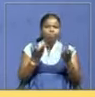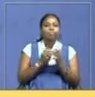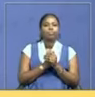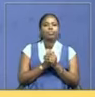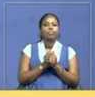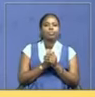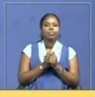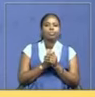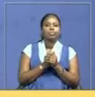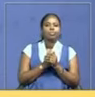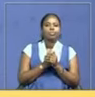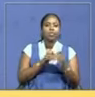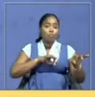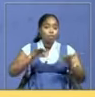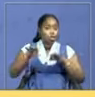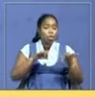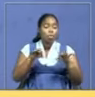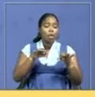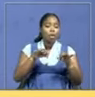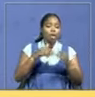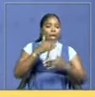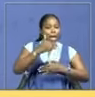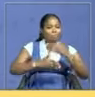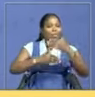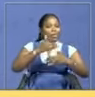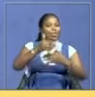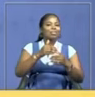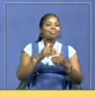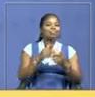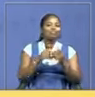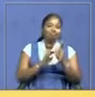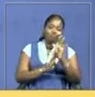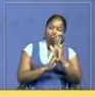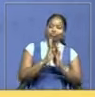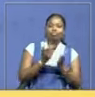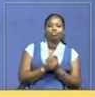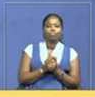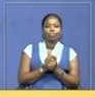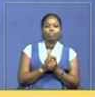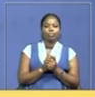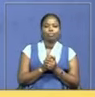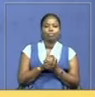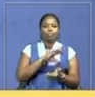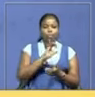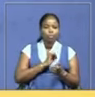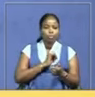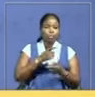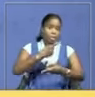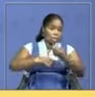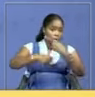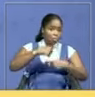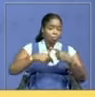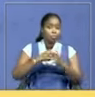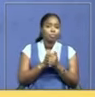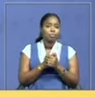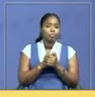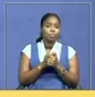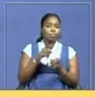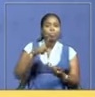refonder son fonctionnement et améliorer ses performances je ne reviendrai pas ici sur les principes